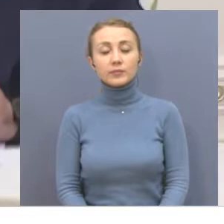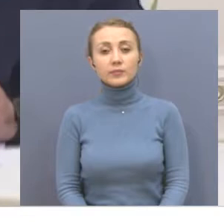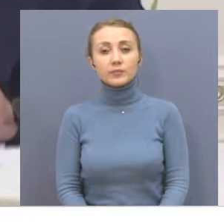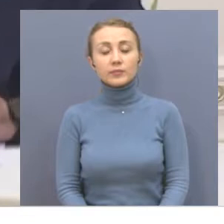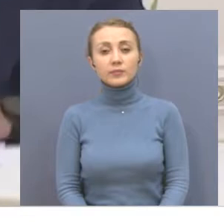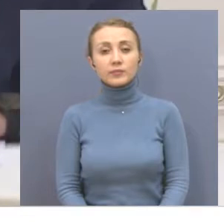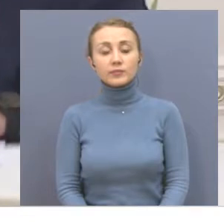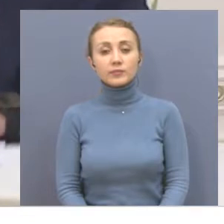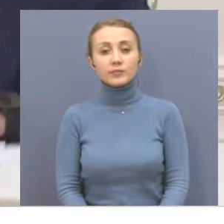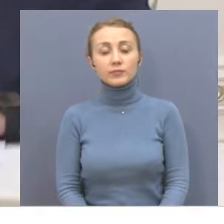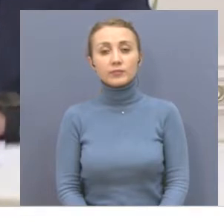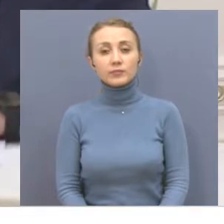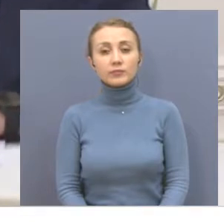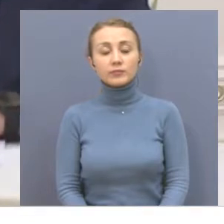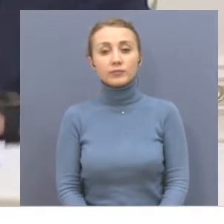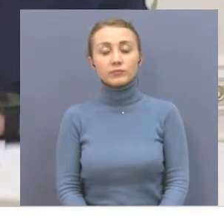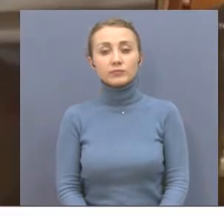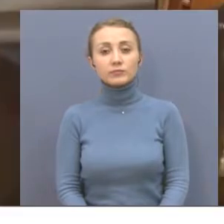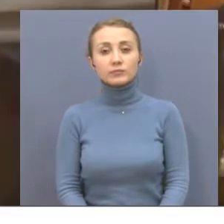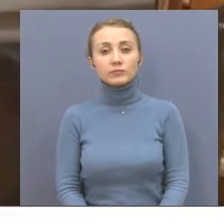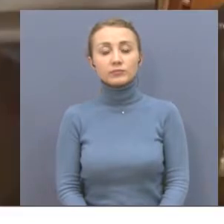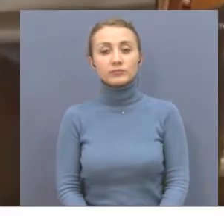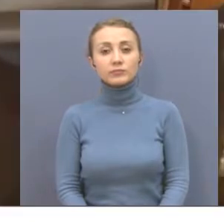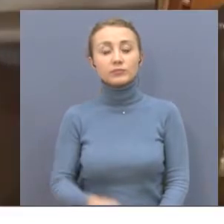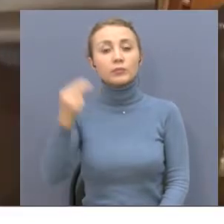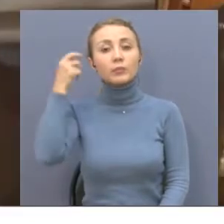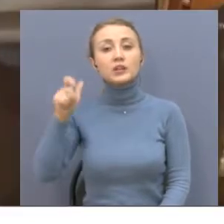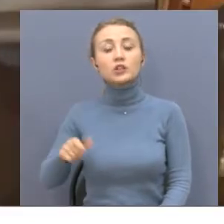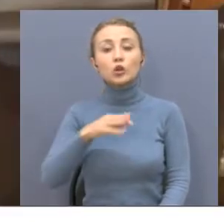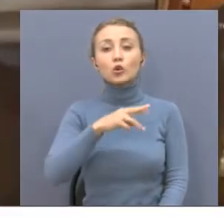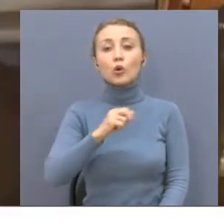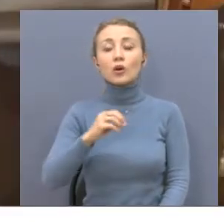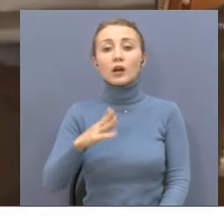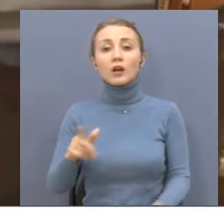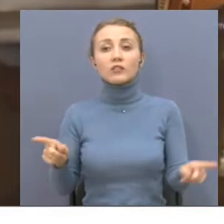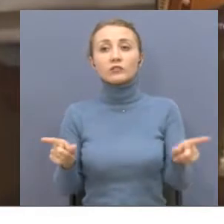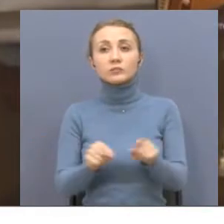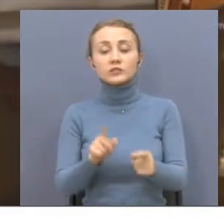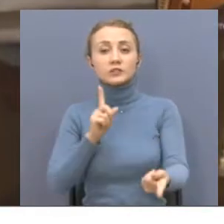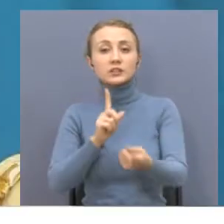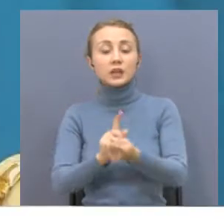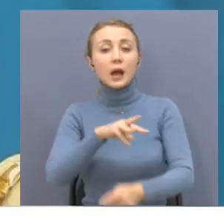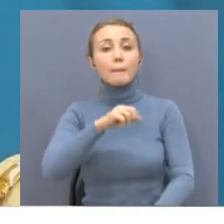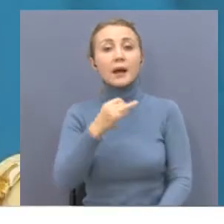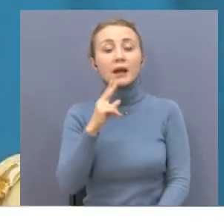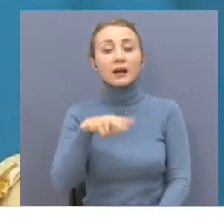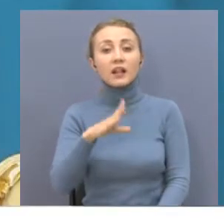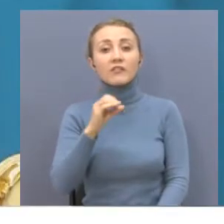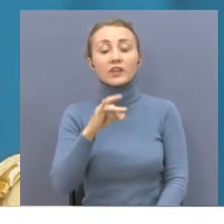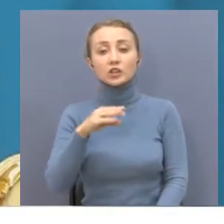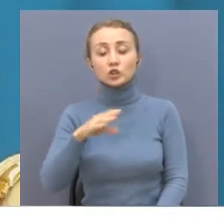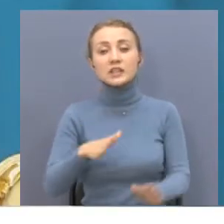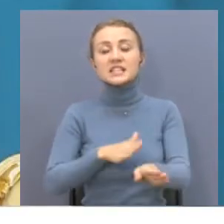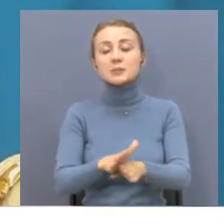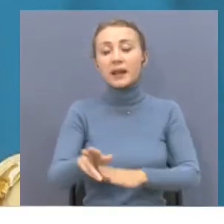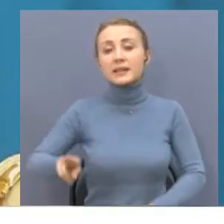мен қорғаныш құралдарын сыйға тартты. Шетелдік бірлікті дәрігерлер мен эпидемиологтар елімізге келуін ұйымдастырып, Құлсары қаласында 200